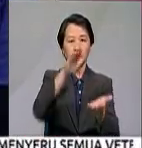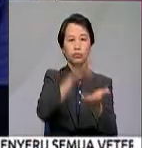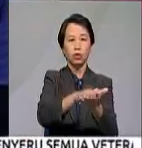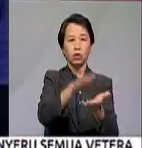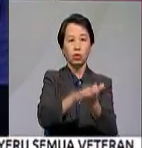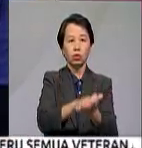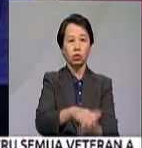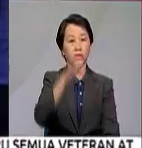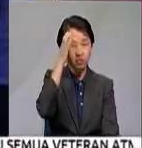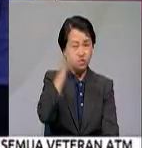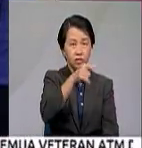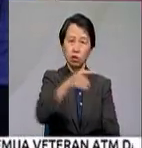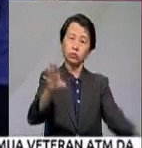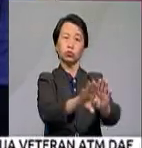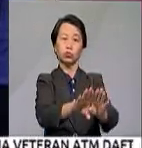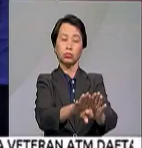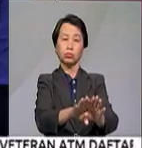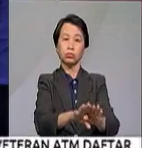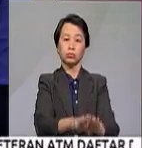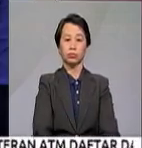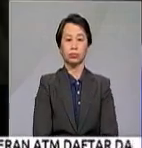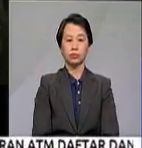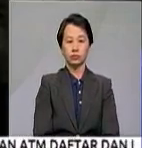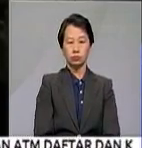sekolah-sekolah bernakula Cina ditutup.